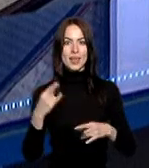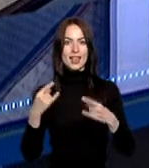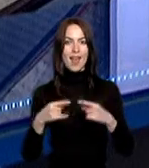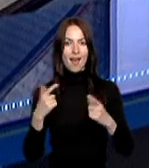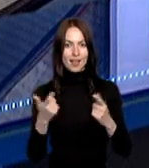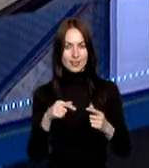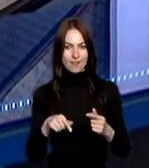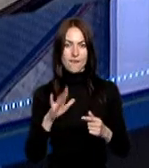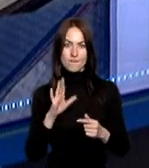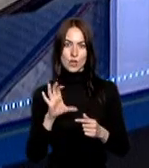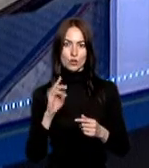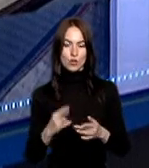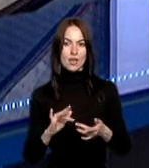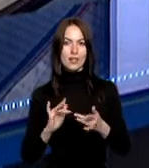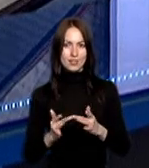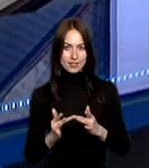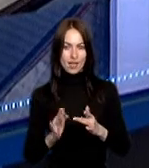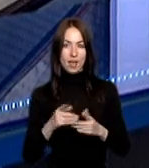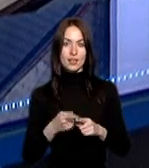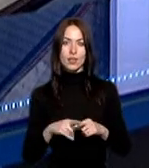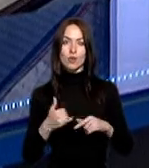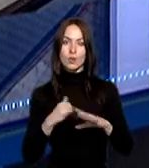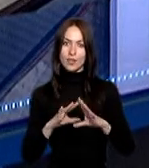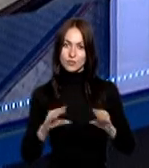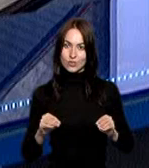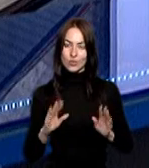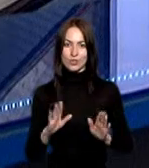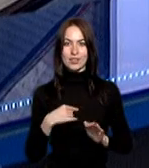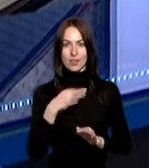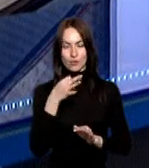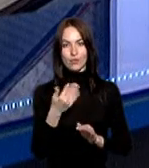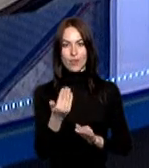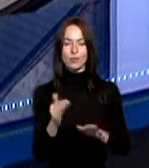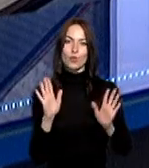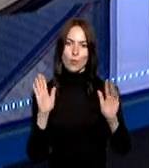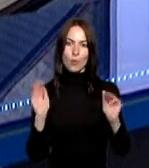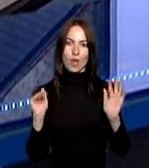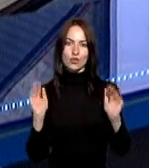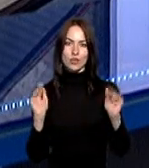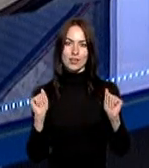соціальних мережах. На цьому у мене все. Мені лишається сказати вам до побачення.